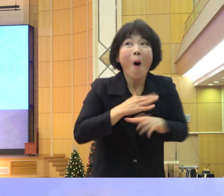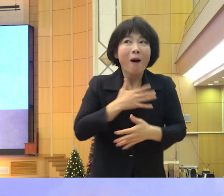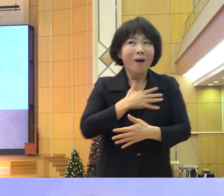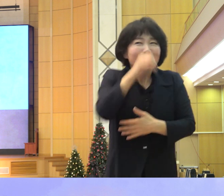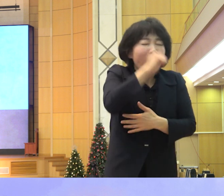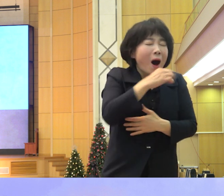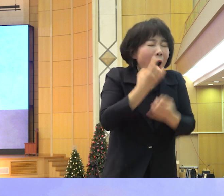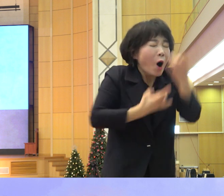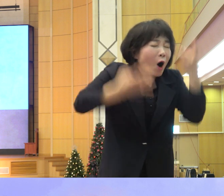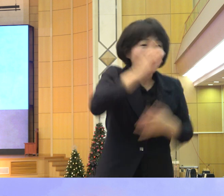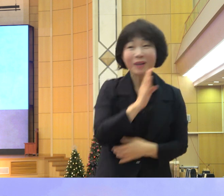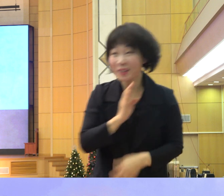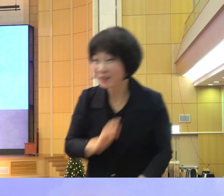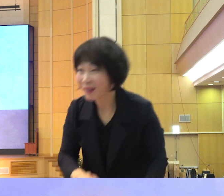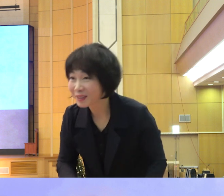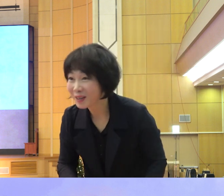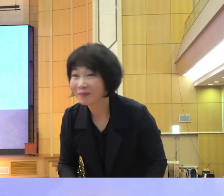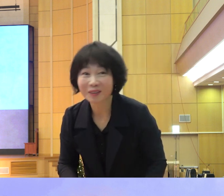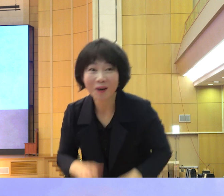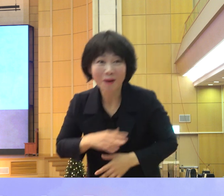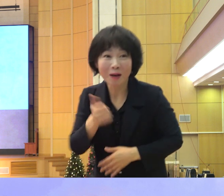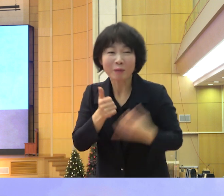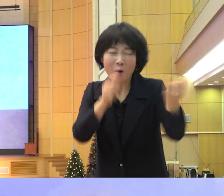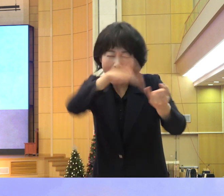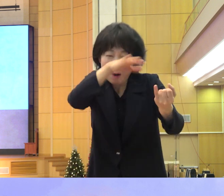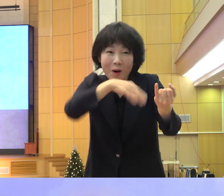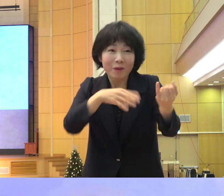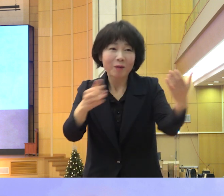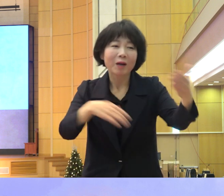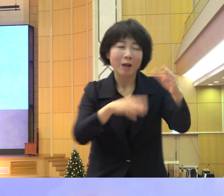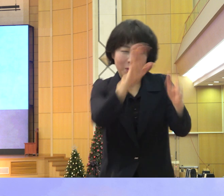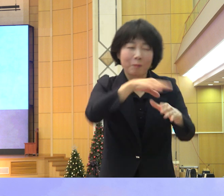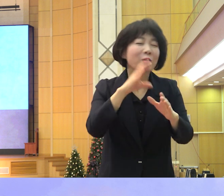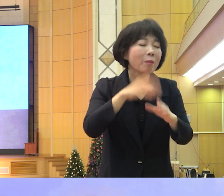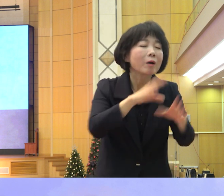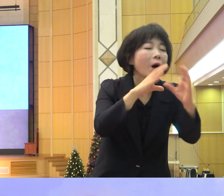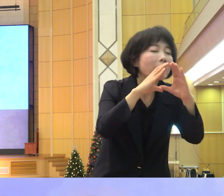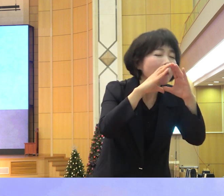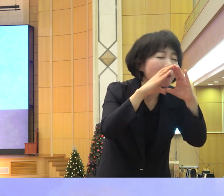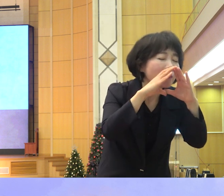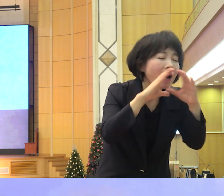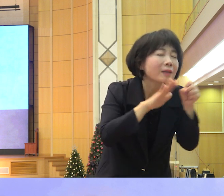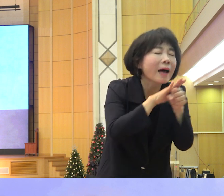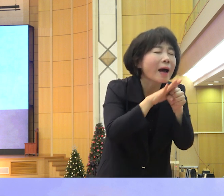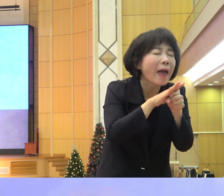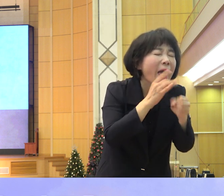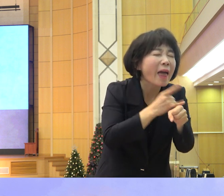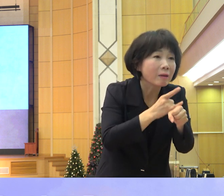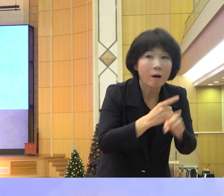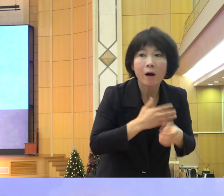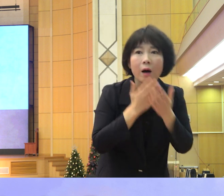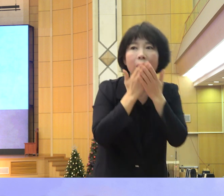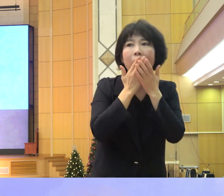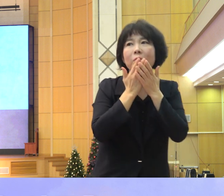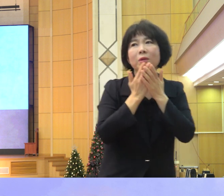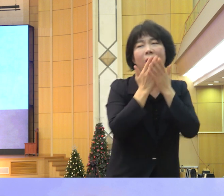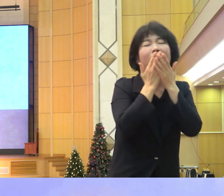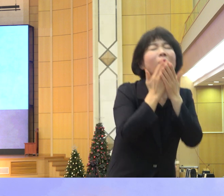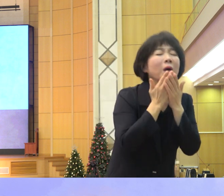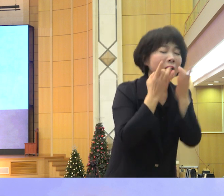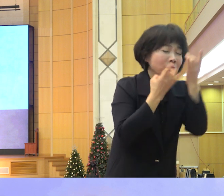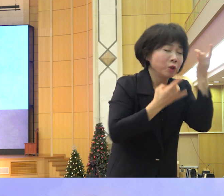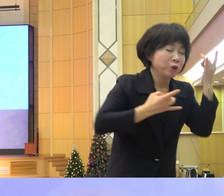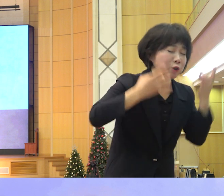하다가 좀 기분 나쁜 소리 해서 금방 기분이 엄청나게 나빠져. 말 한마디에 엄청나게 이렇게 막 마음이 막